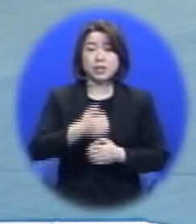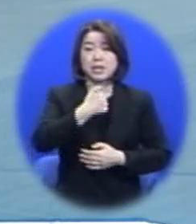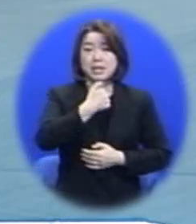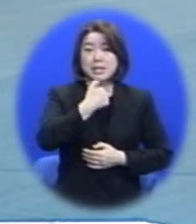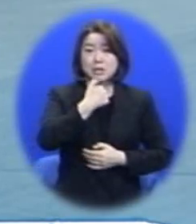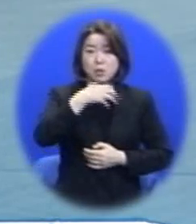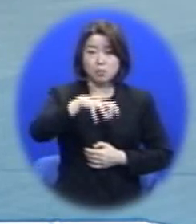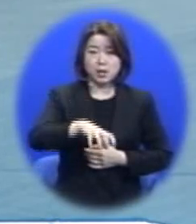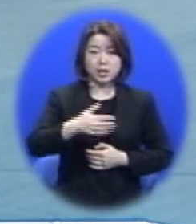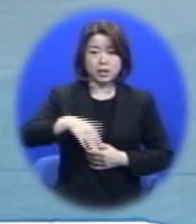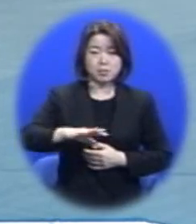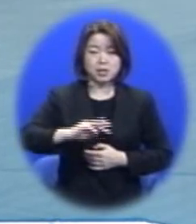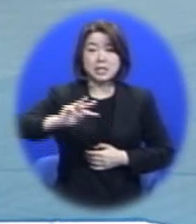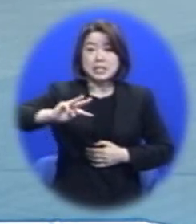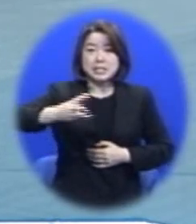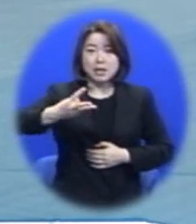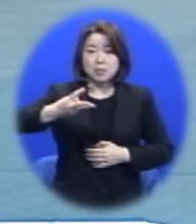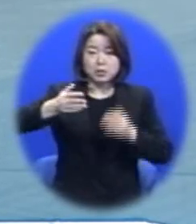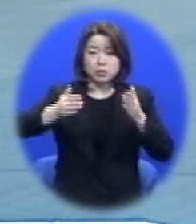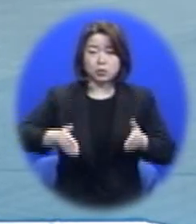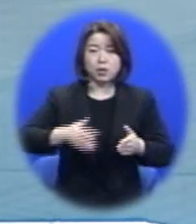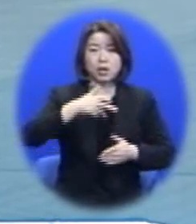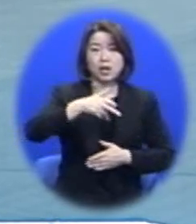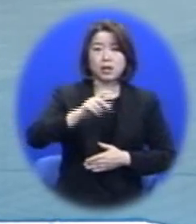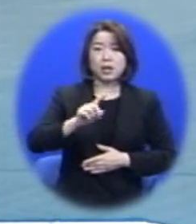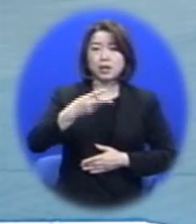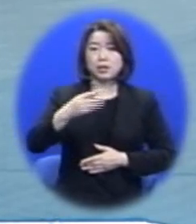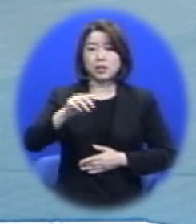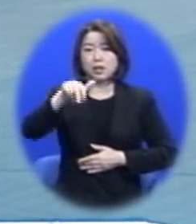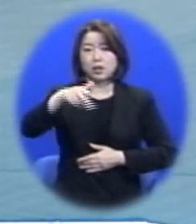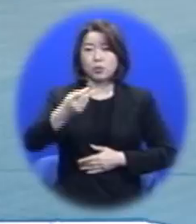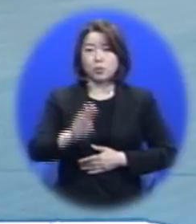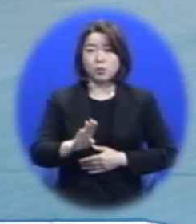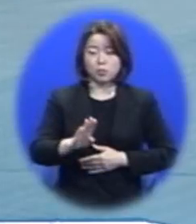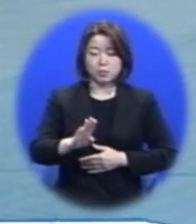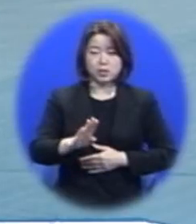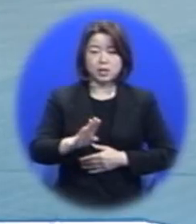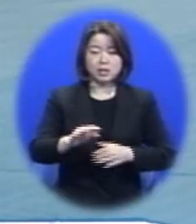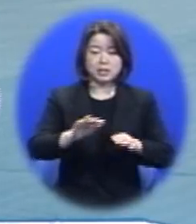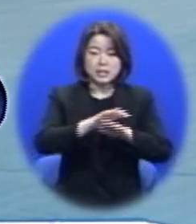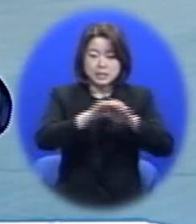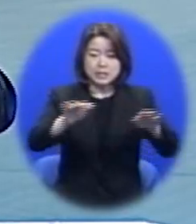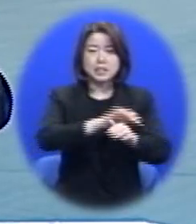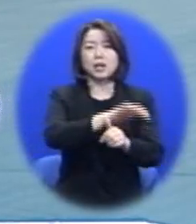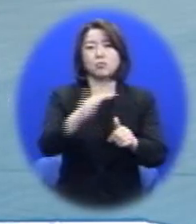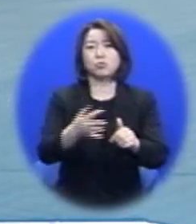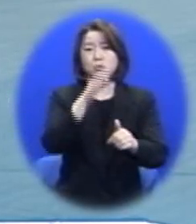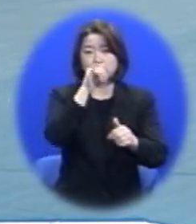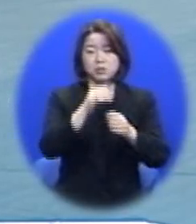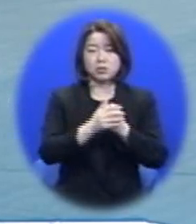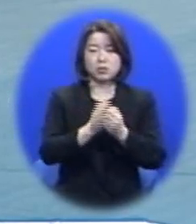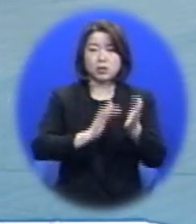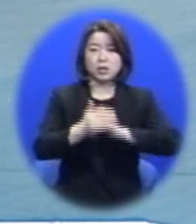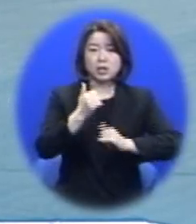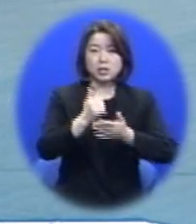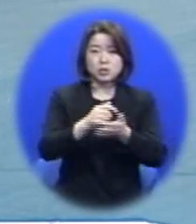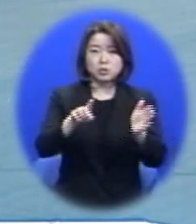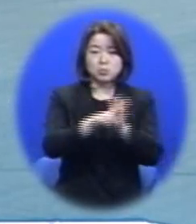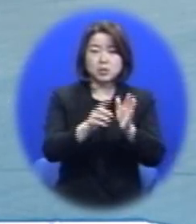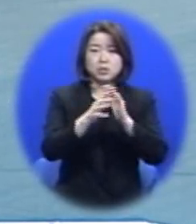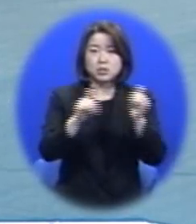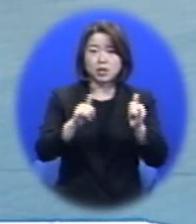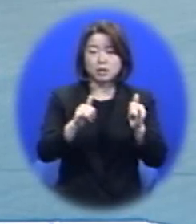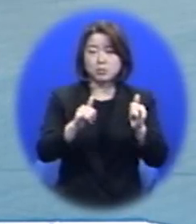로마에 가면 300년 동안이나 카타콤이라는 지하 무덤이 있습니다. 예수 믿는 성도들은 핍박을 피해서 그 지하 무덤